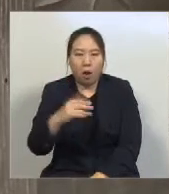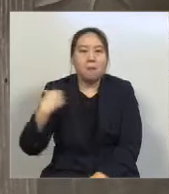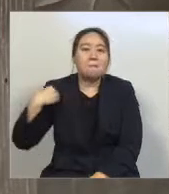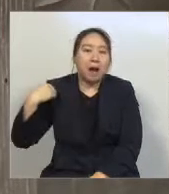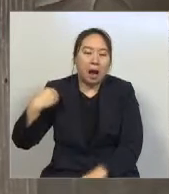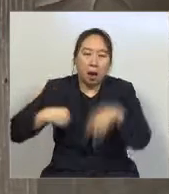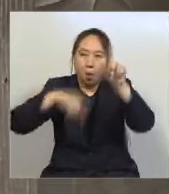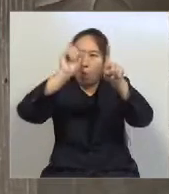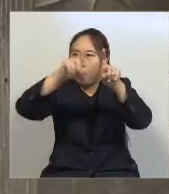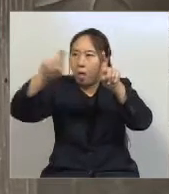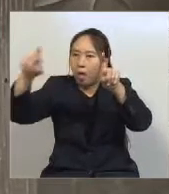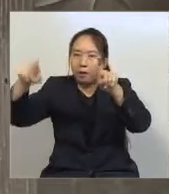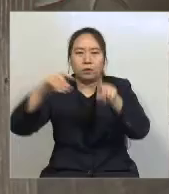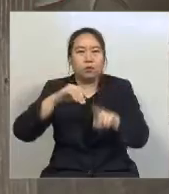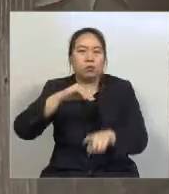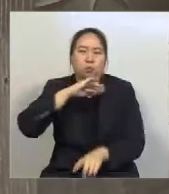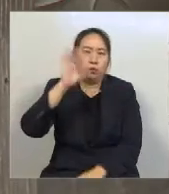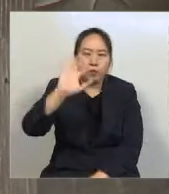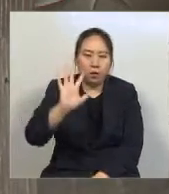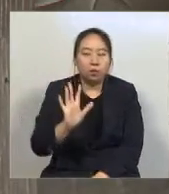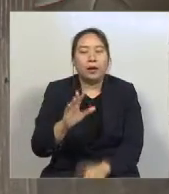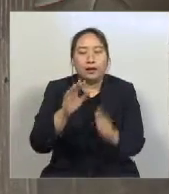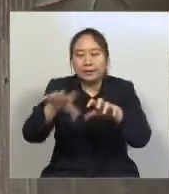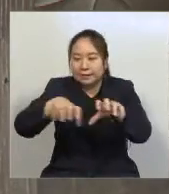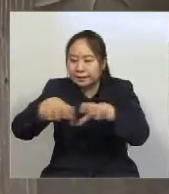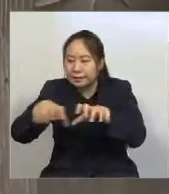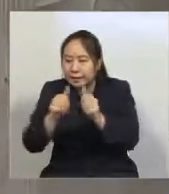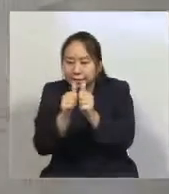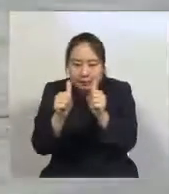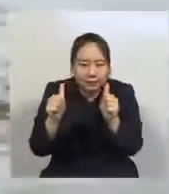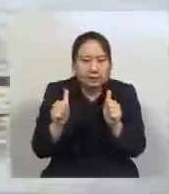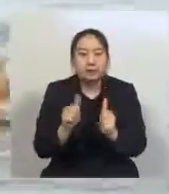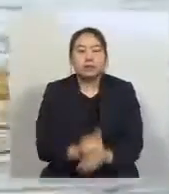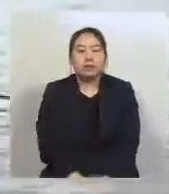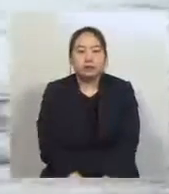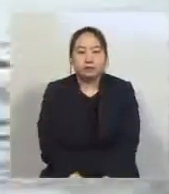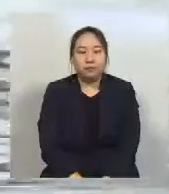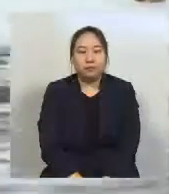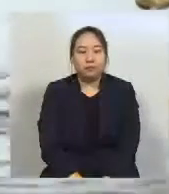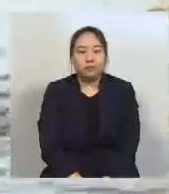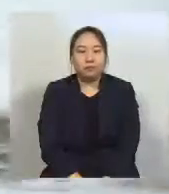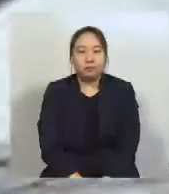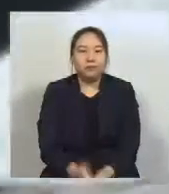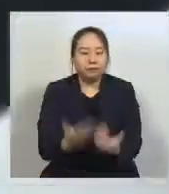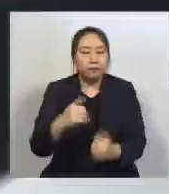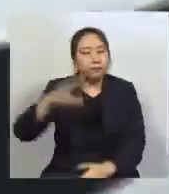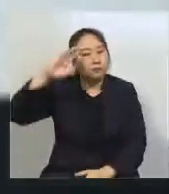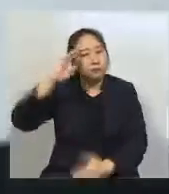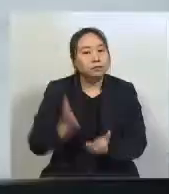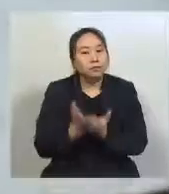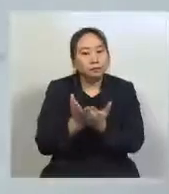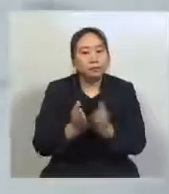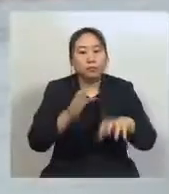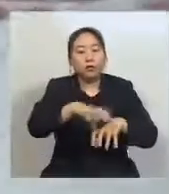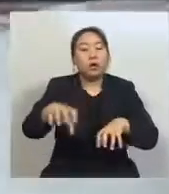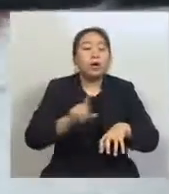ากอะไรอย่างเงี้ยให้เก็บดูอะไรให้ดูให้ดีอะไรอย่างเงี้ย ทั้งนี้กองทัพเรือและหน่วยงานที่รับผิดช